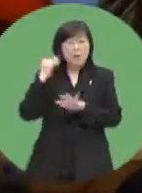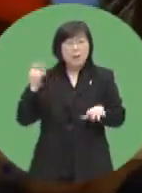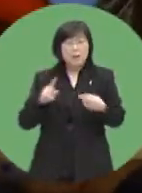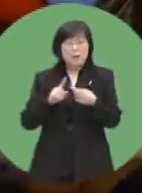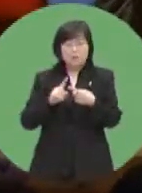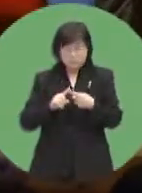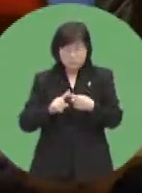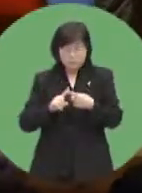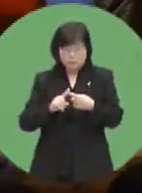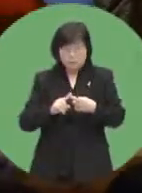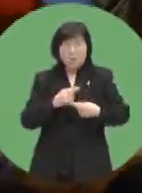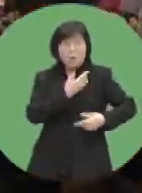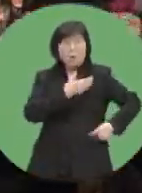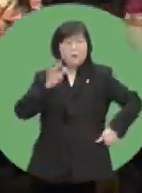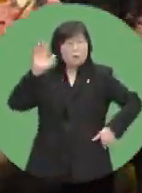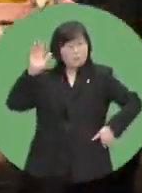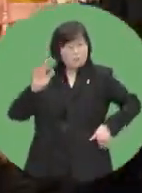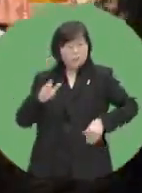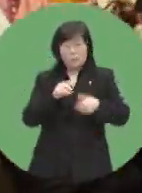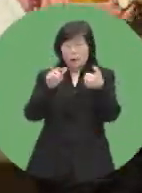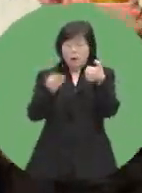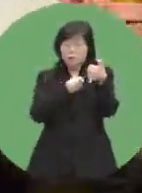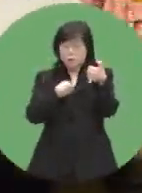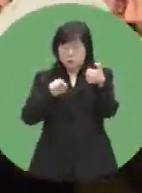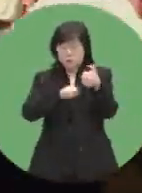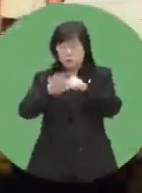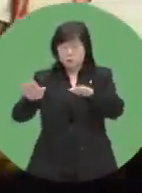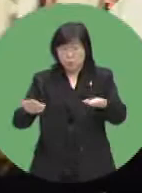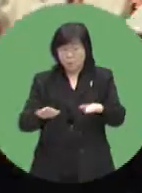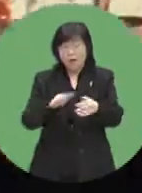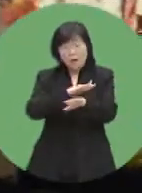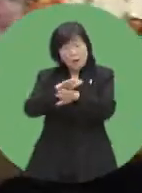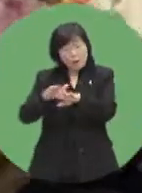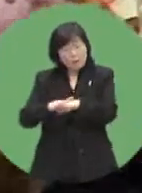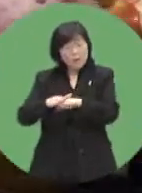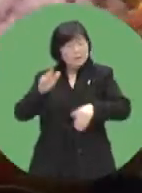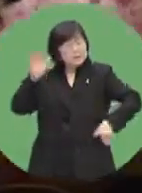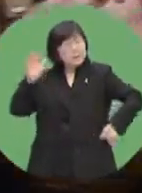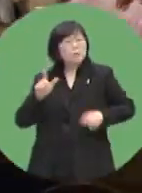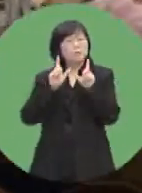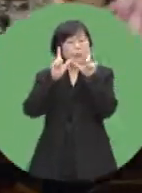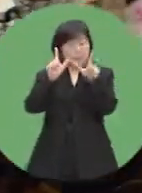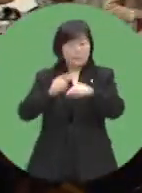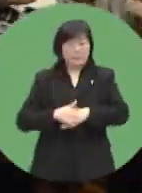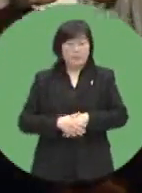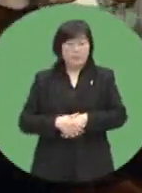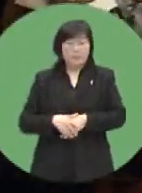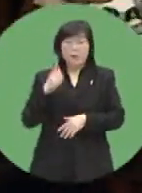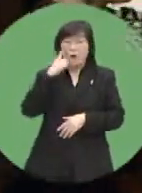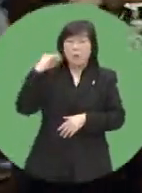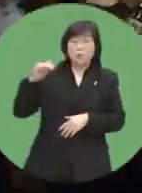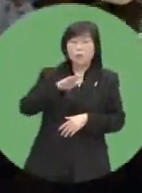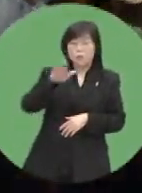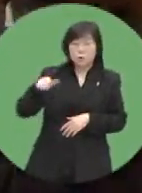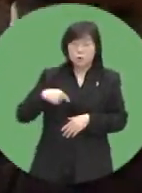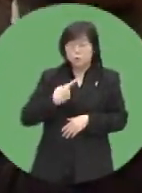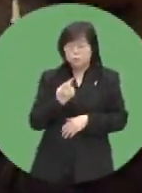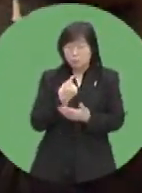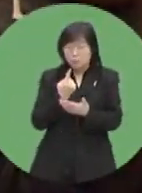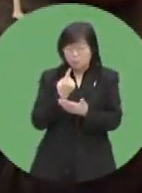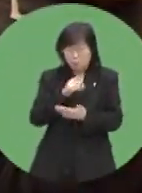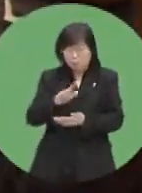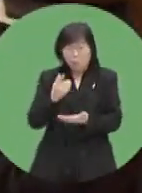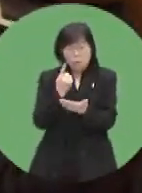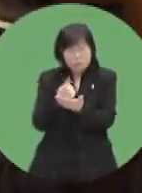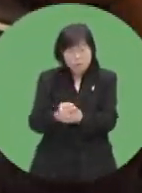親子&キッズファッションショーでは50人の子どもらが可愛らしいポーズを披露し、お父さんやお母さんは